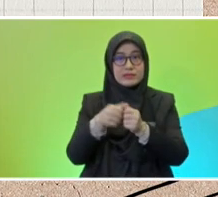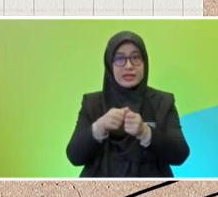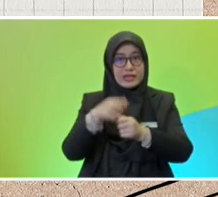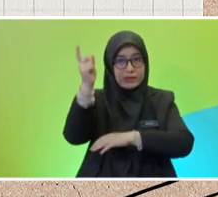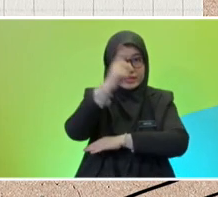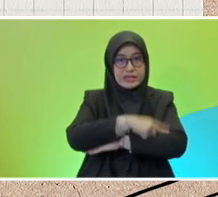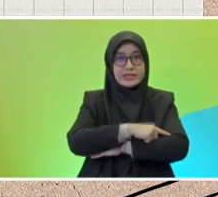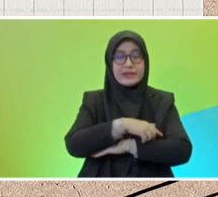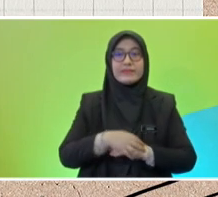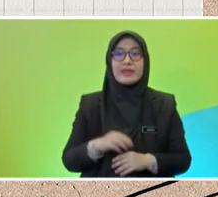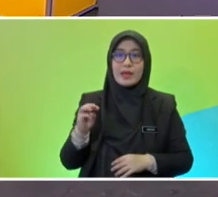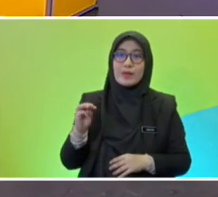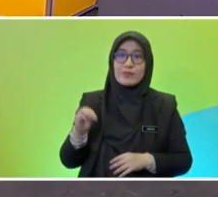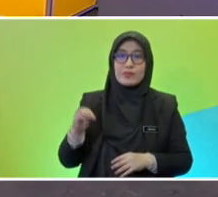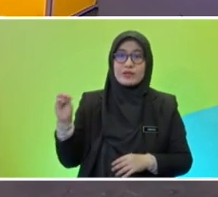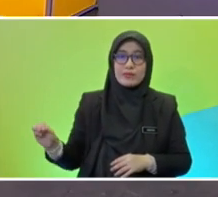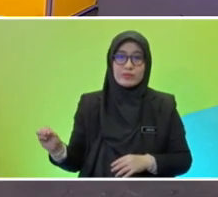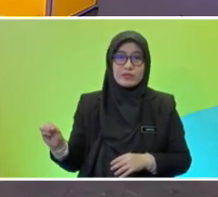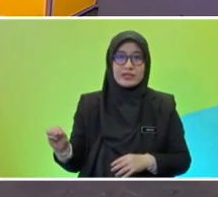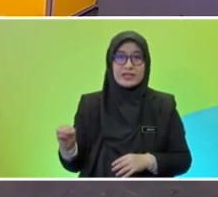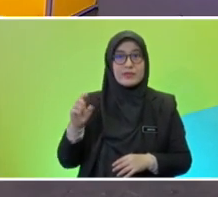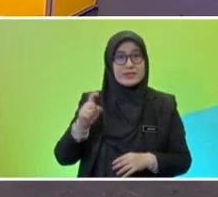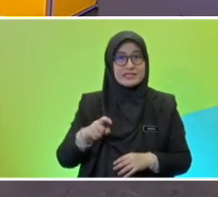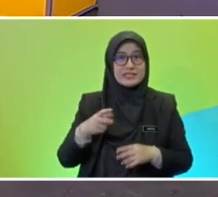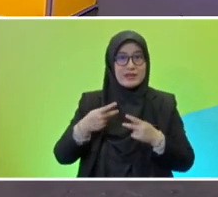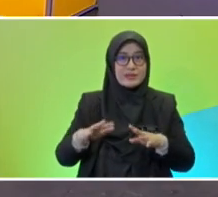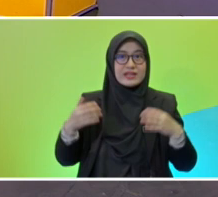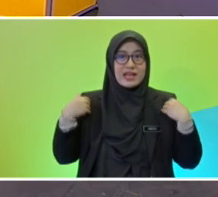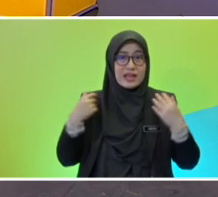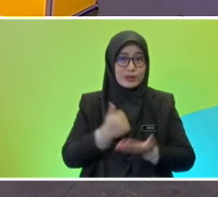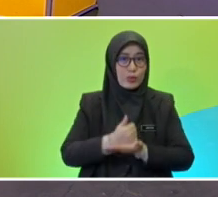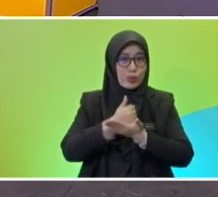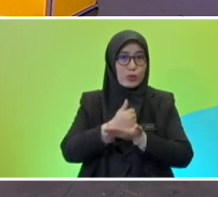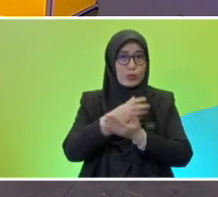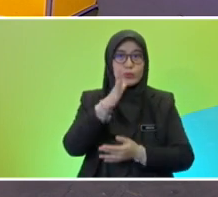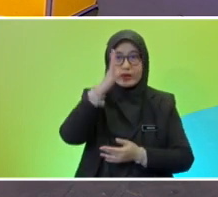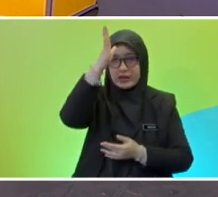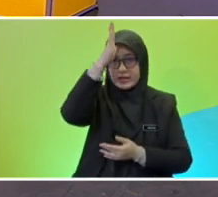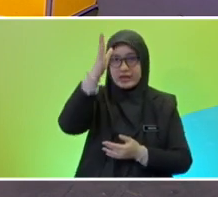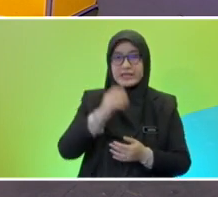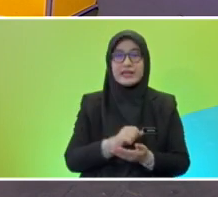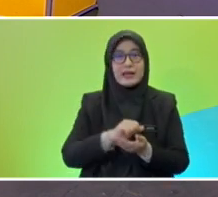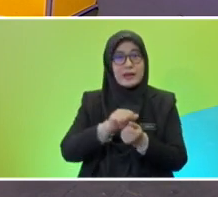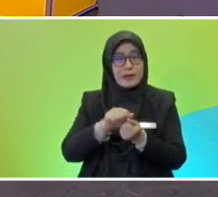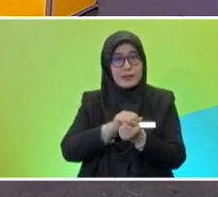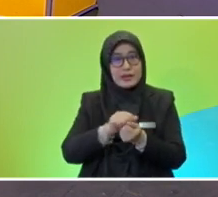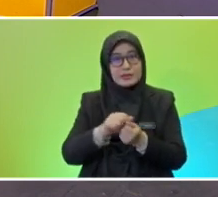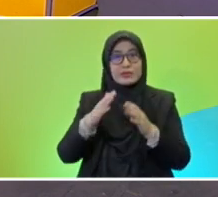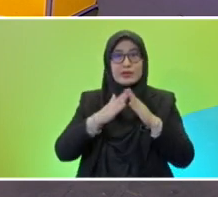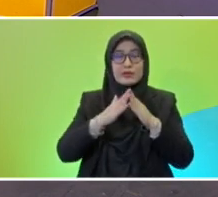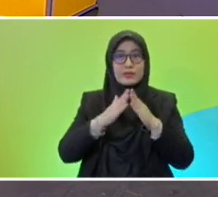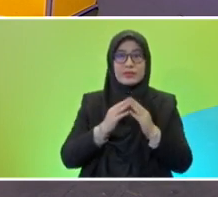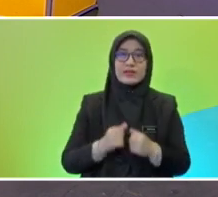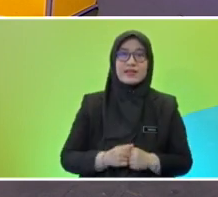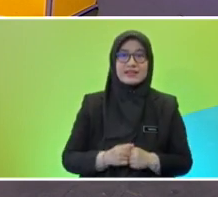pernah membuat ee membantu ibu bapak membasuh ataupun memasak di rumah Betul kan ee semua